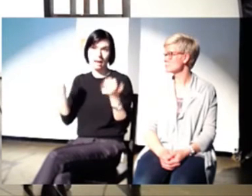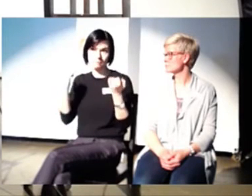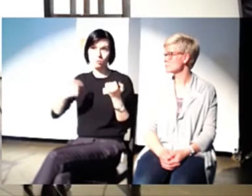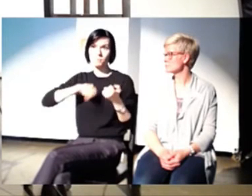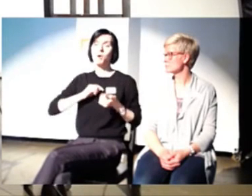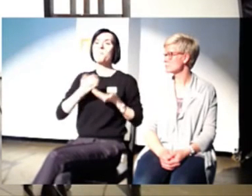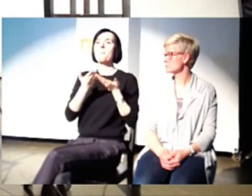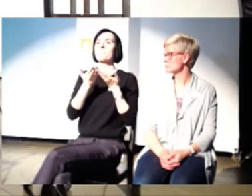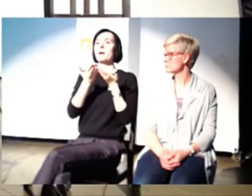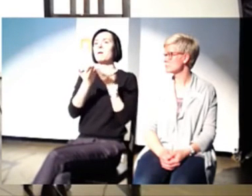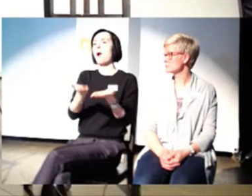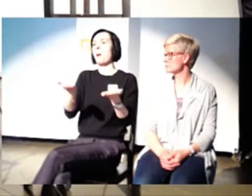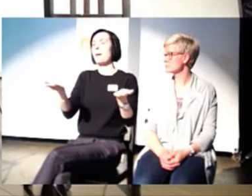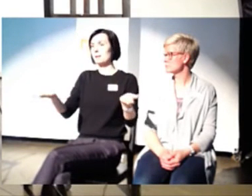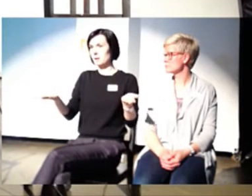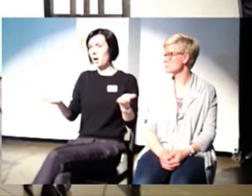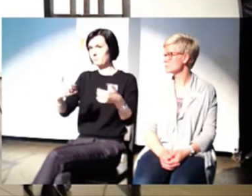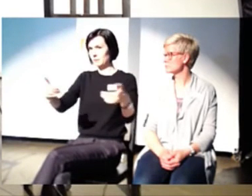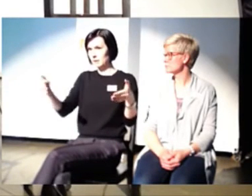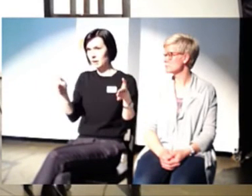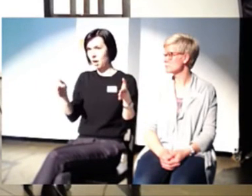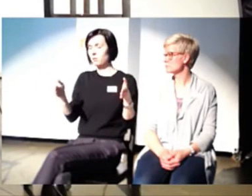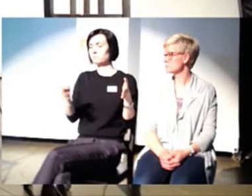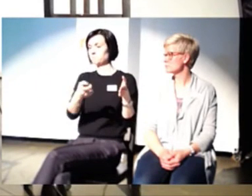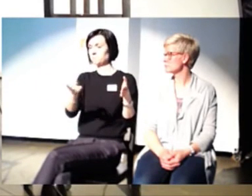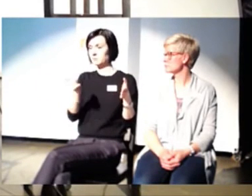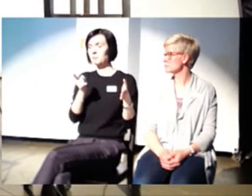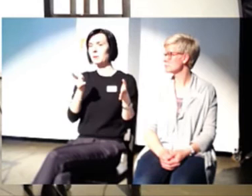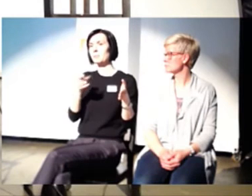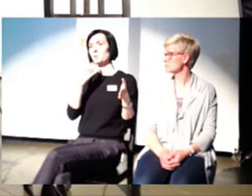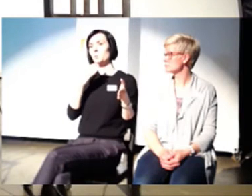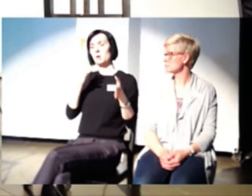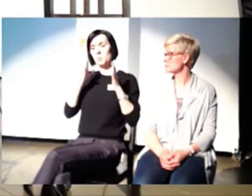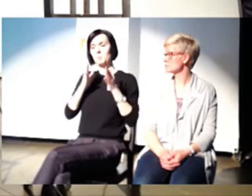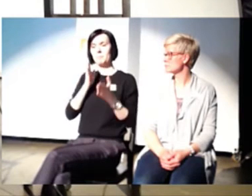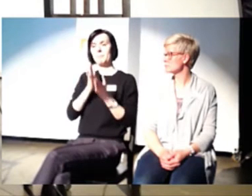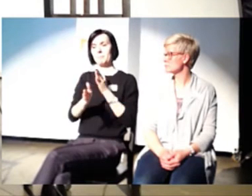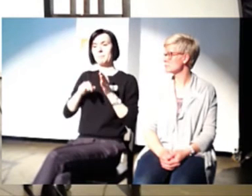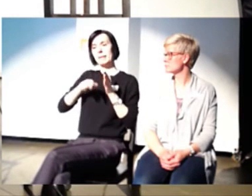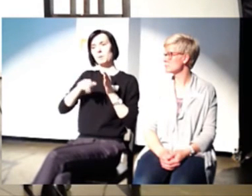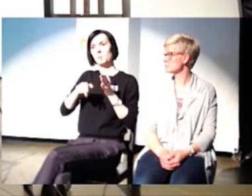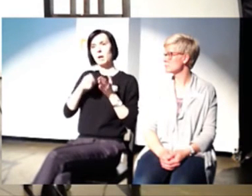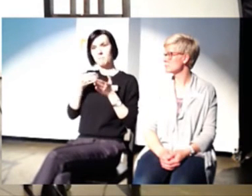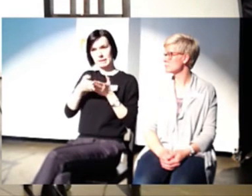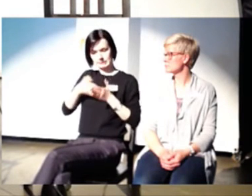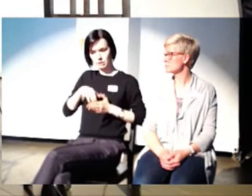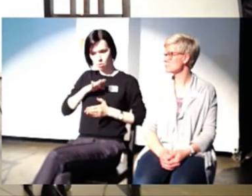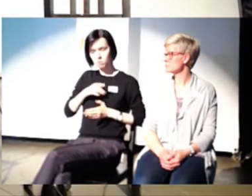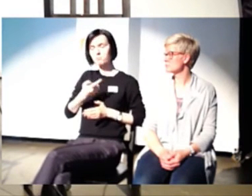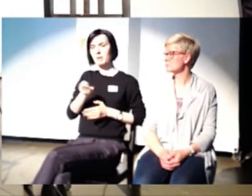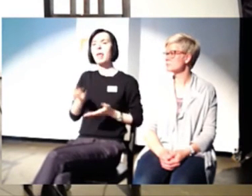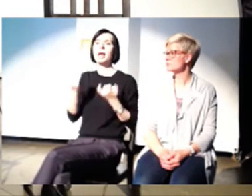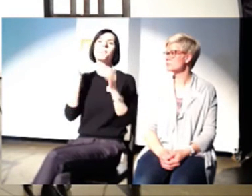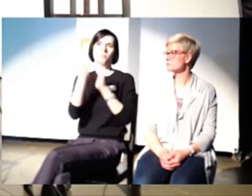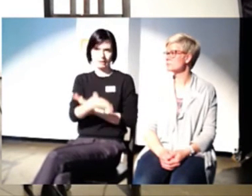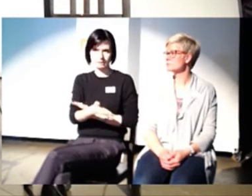kaikki täysin, ainakin niin kuin liikuntaesteisille, täysin mahdollisia käyntikohteita. Ja meidän